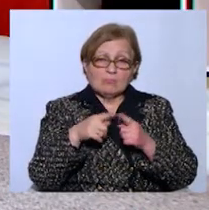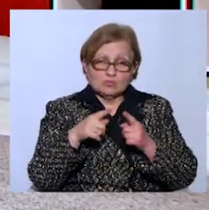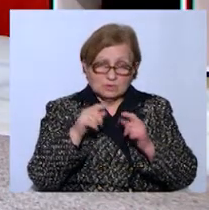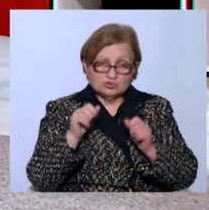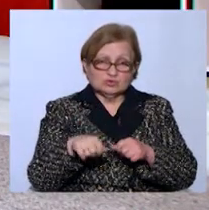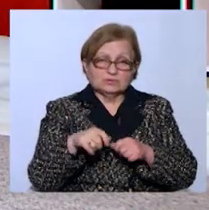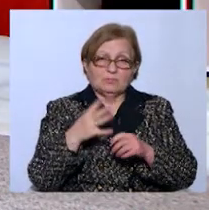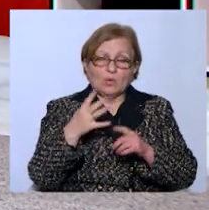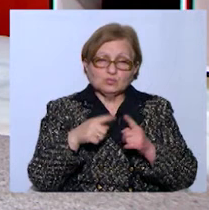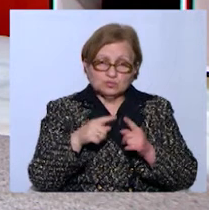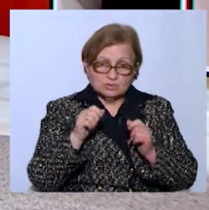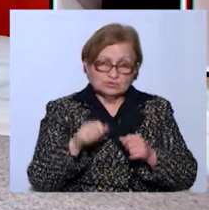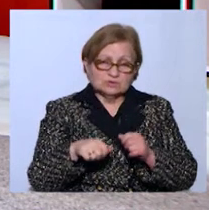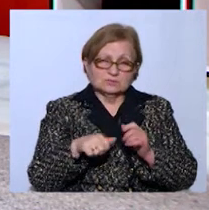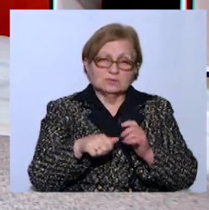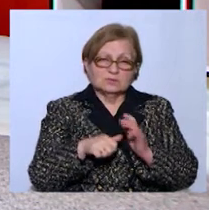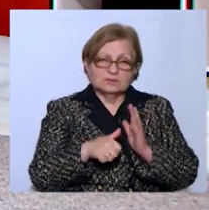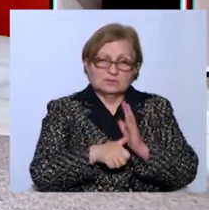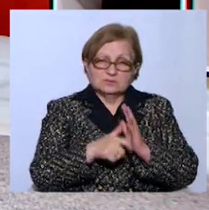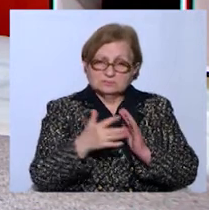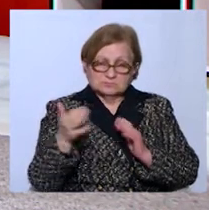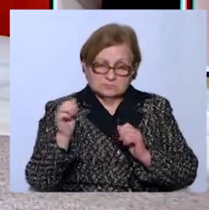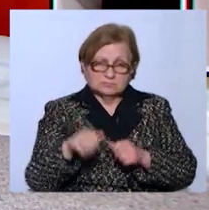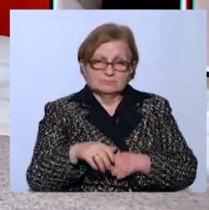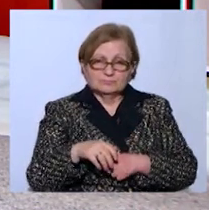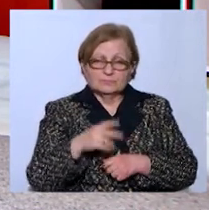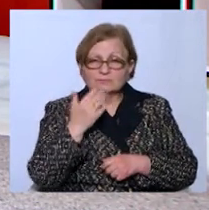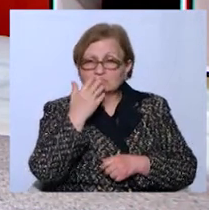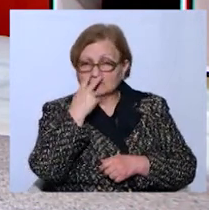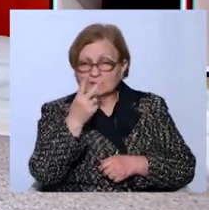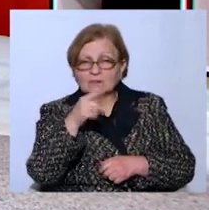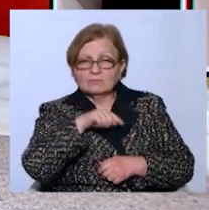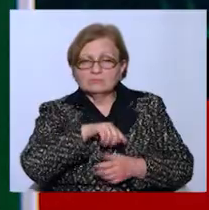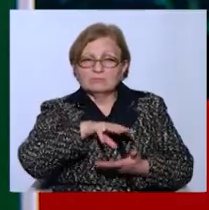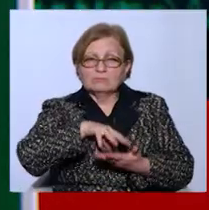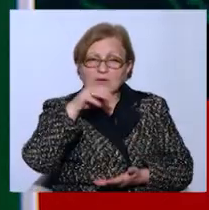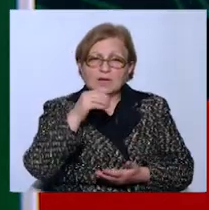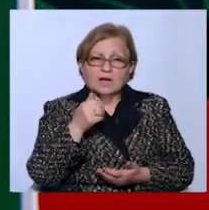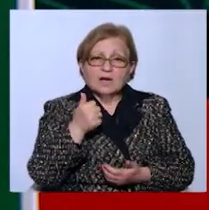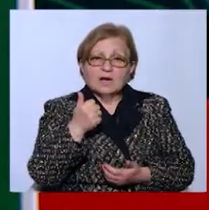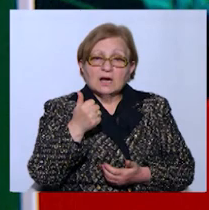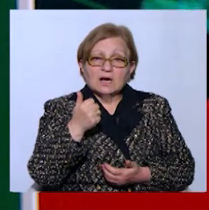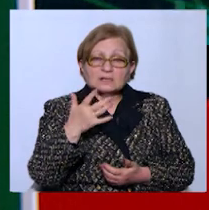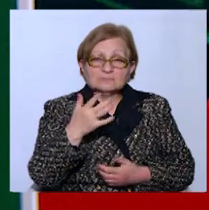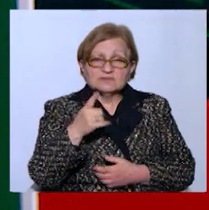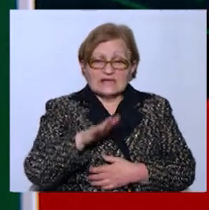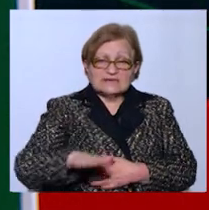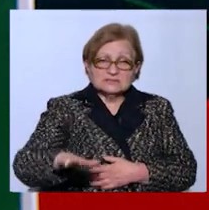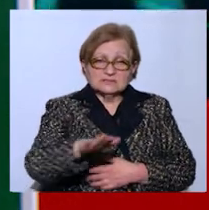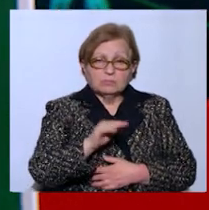რვაკუთხედი და ასე შემდეგ. ეხლა მოდი ვნახოთ პირამიდის მახასიათებლები. პირამიდას რამდენი წახნაგი აქვს? ერთი ფუძე.